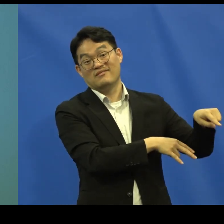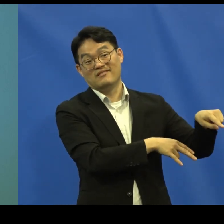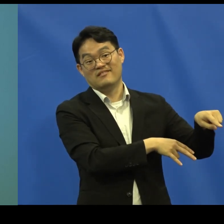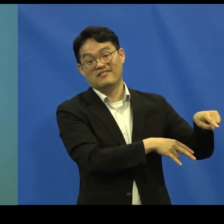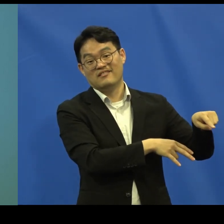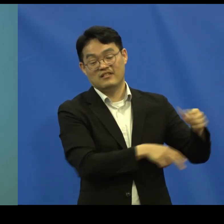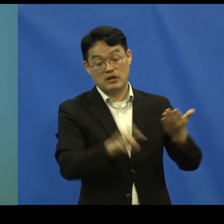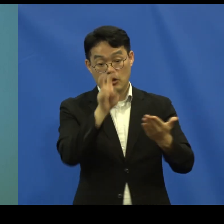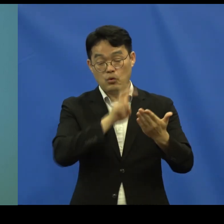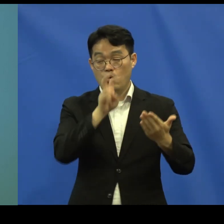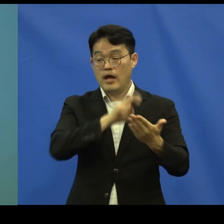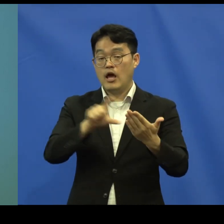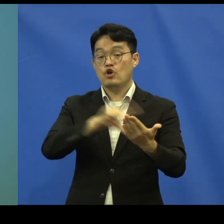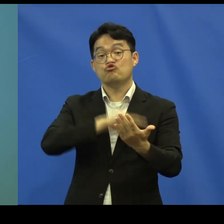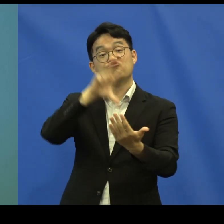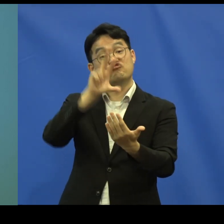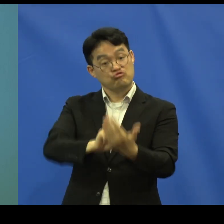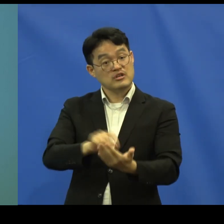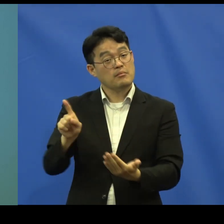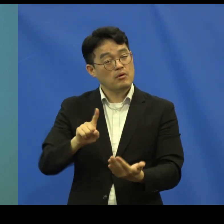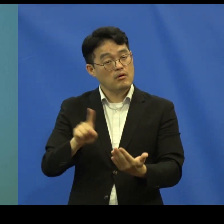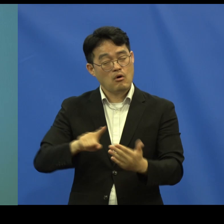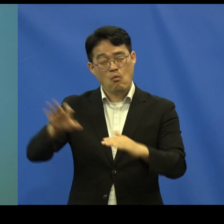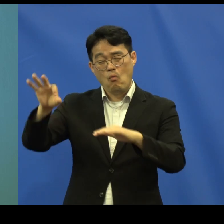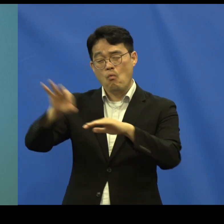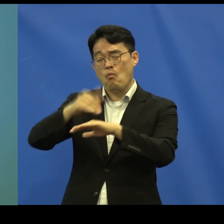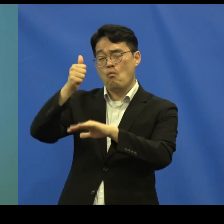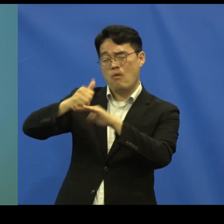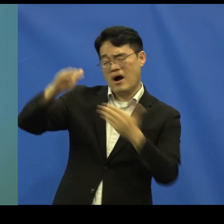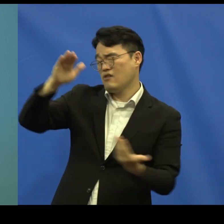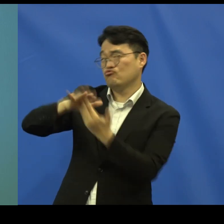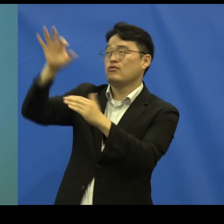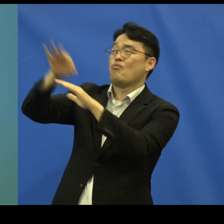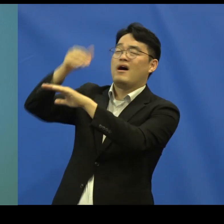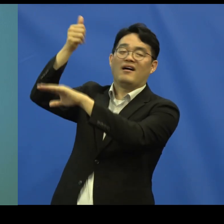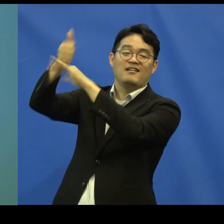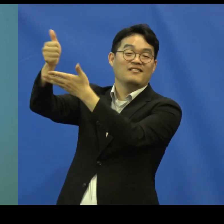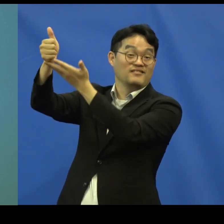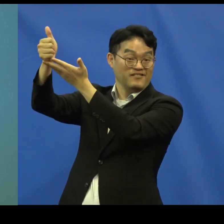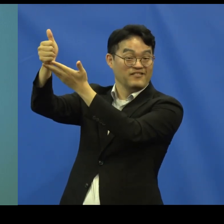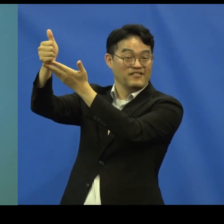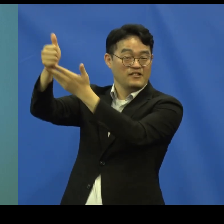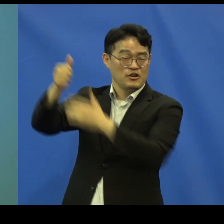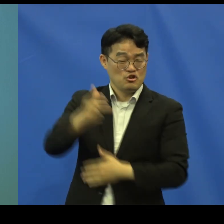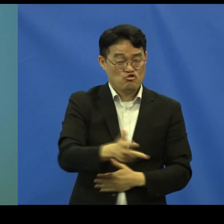왕, 만주의 주. 이제 그것이